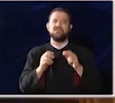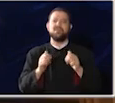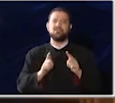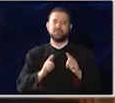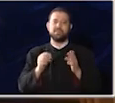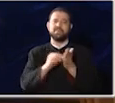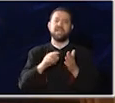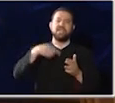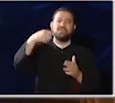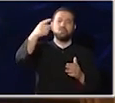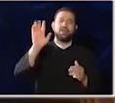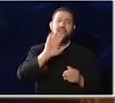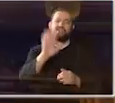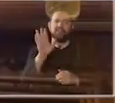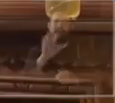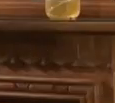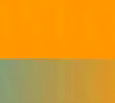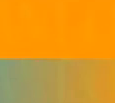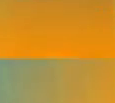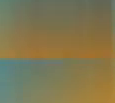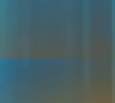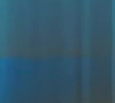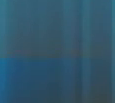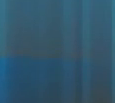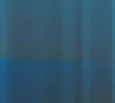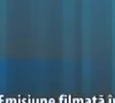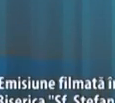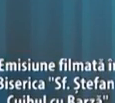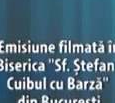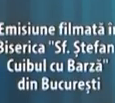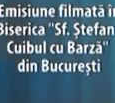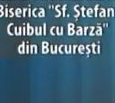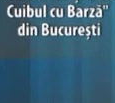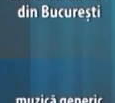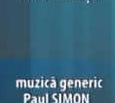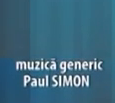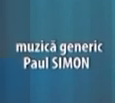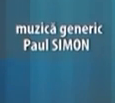de astăzi. Vă așteptăm data viitoare. La revedere!